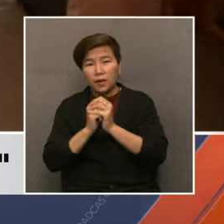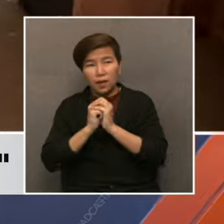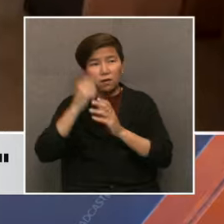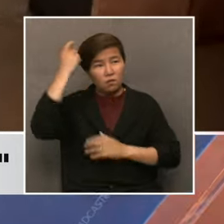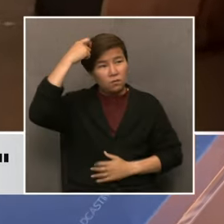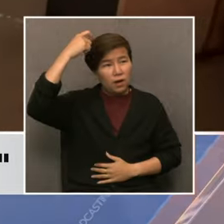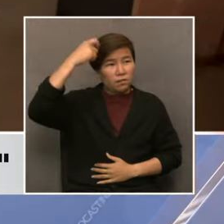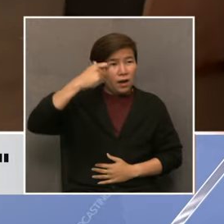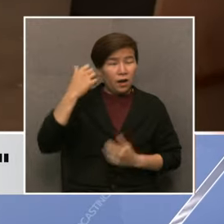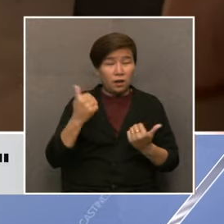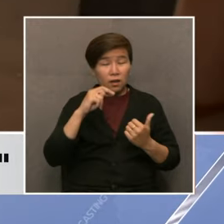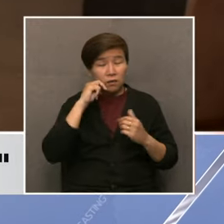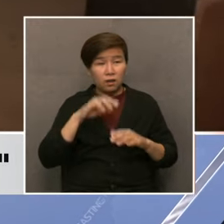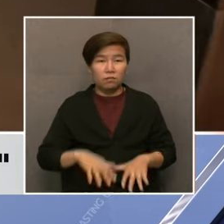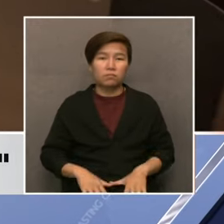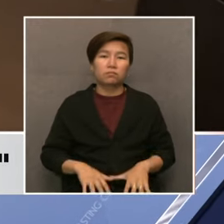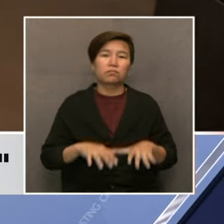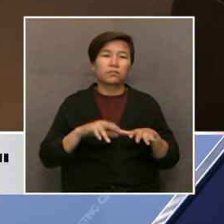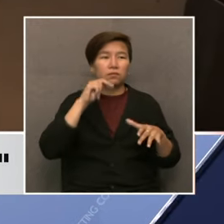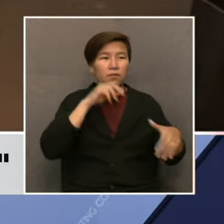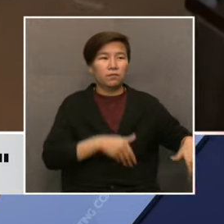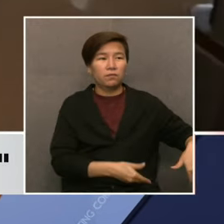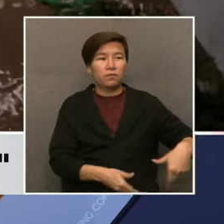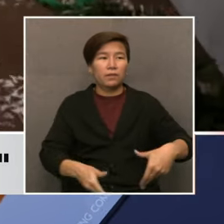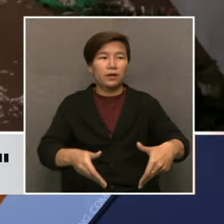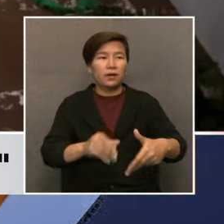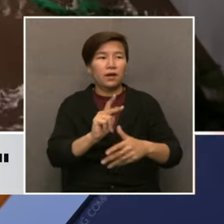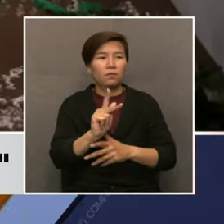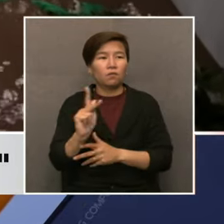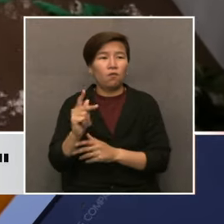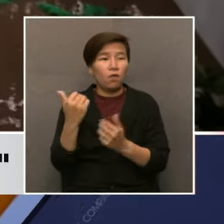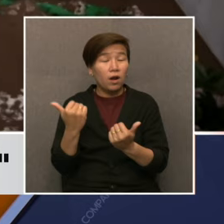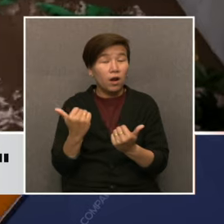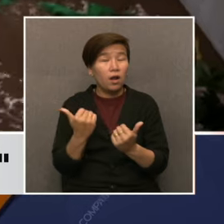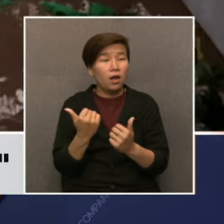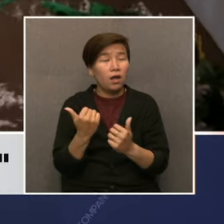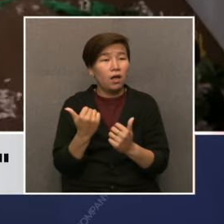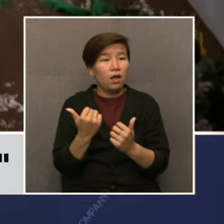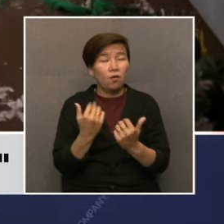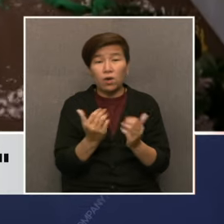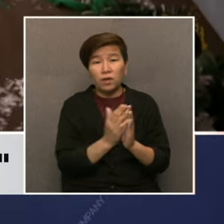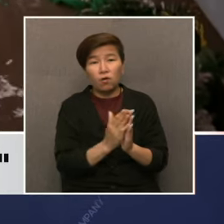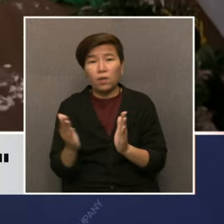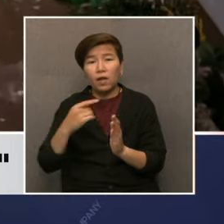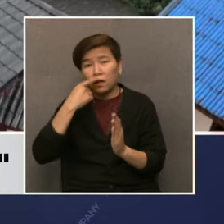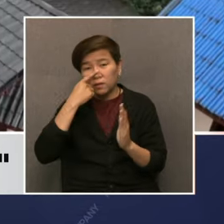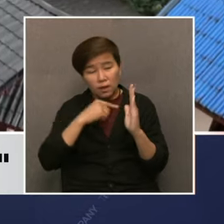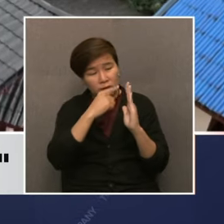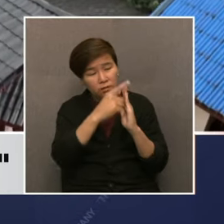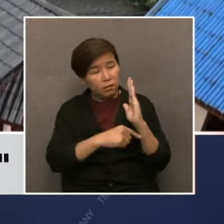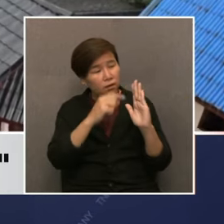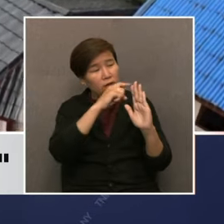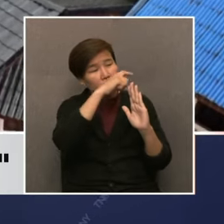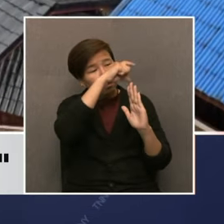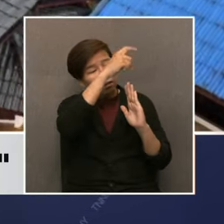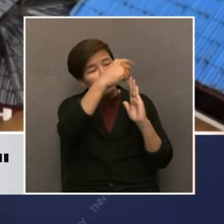น้ำตอนนี้ก็เอ่อล้นมาที่แม่น้ำกกด้วยใช่ไหมคะแนวโน้มหลังจากนี้สถานการณ์โดยรอบไทยจะเป็นอย่างไรแล้วมันจะกระทบต่